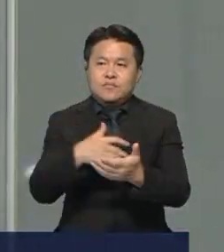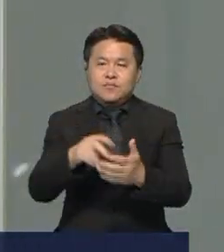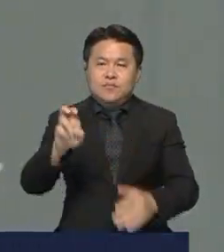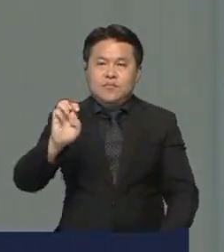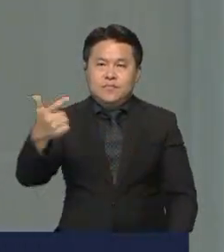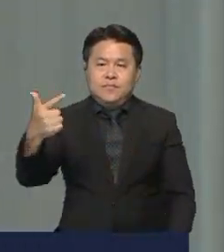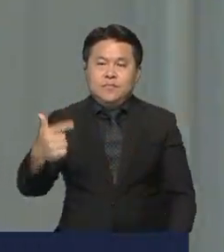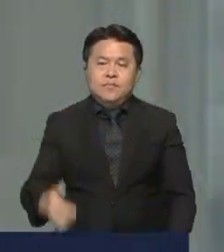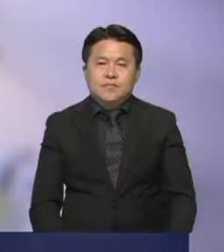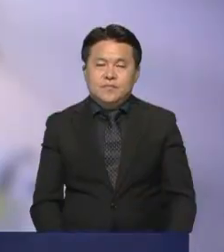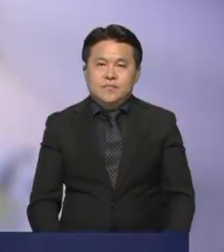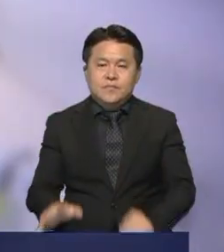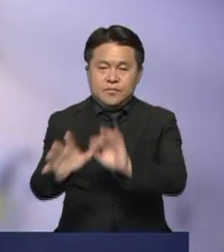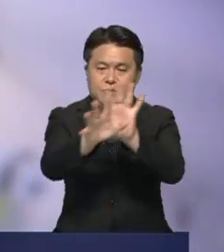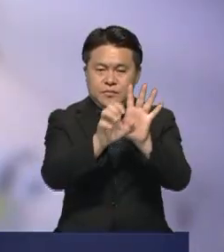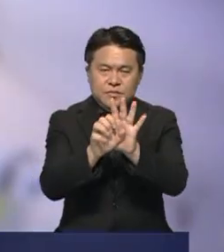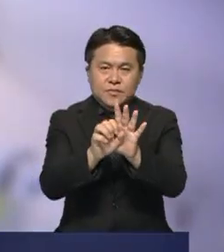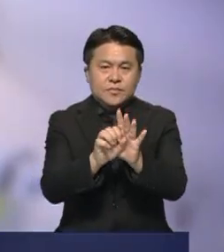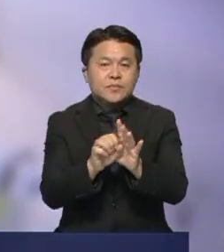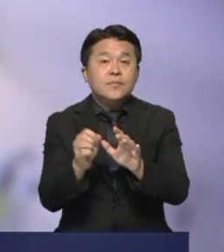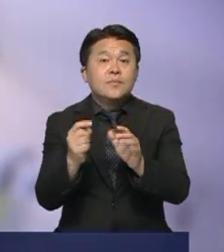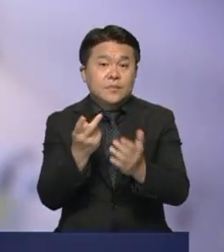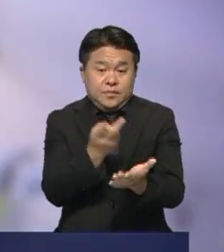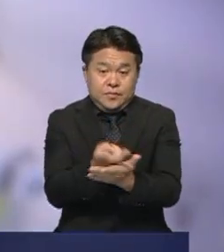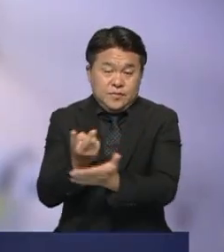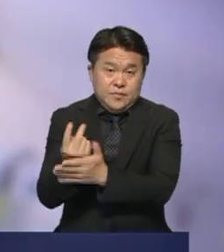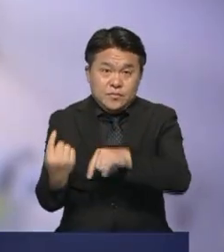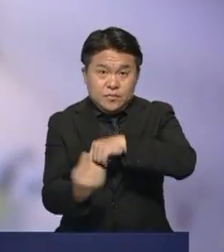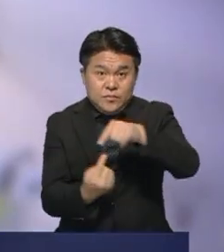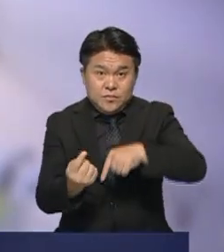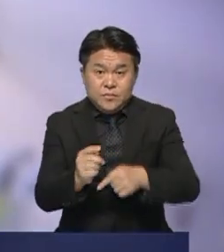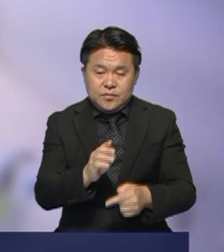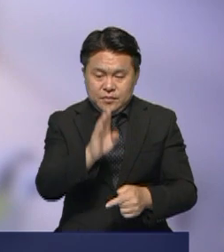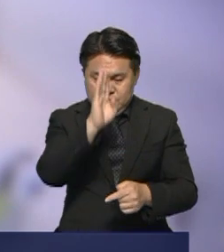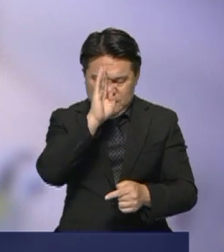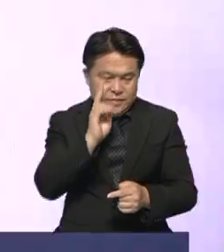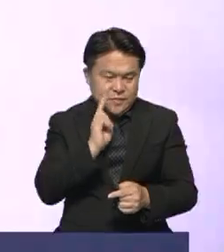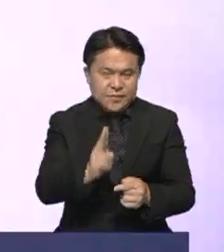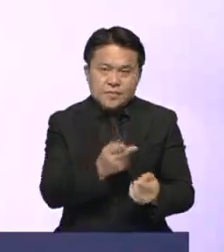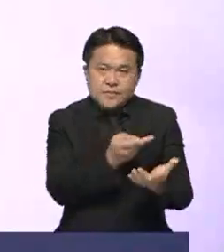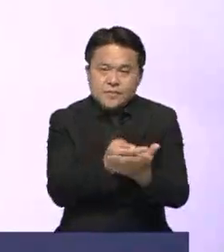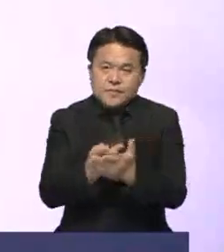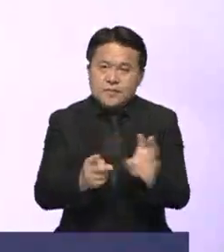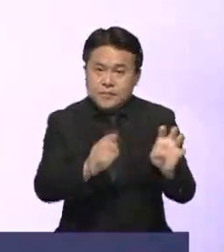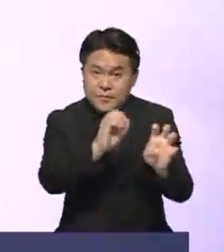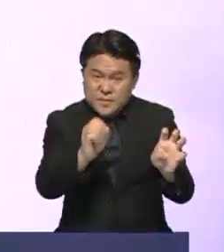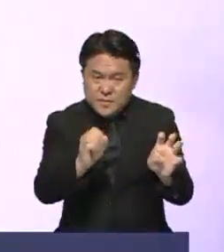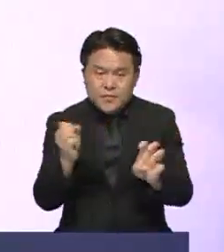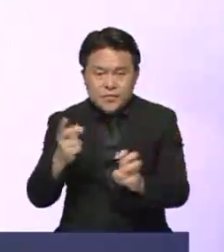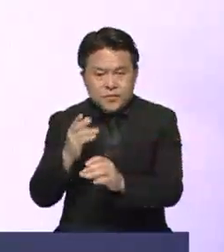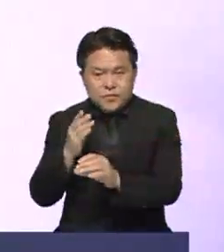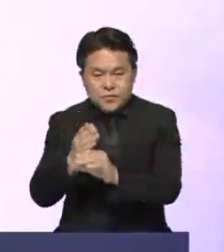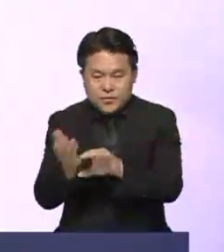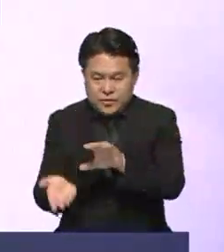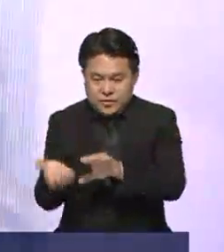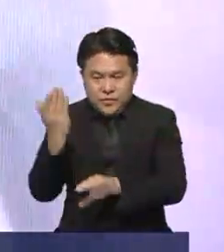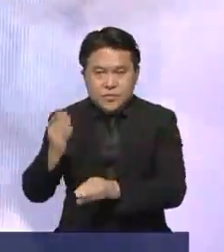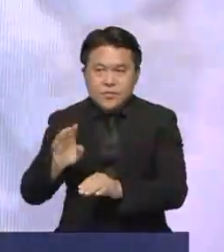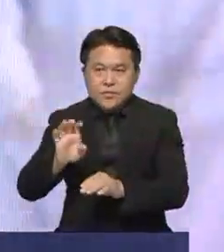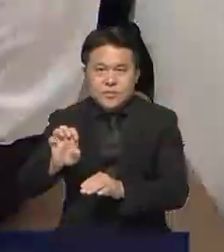26명이었습니다. 코로나19 병상 가동률은 위중증 병상 30%, 준중증 병상은